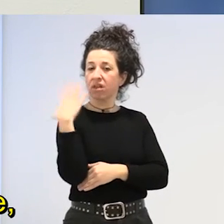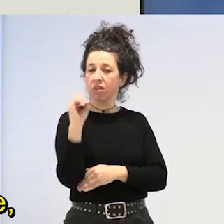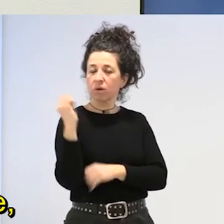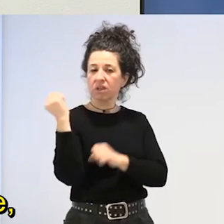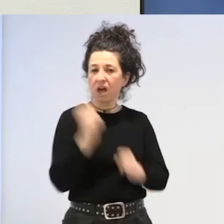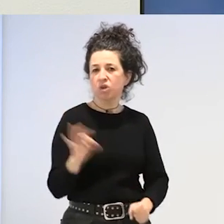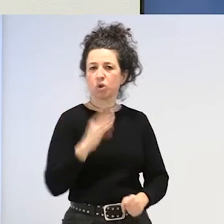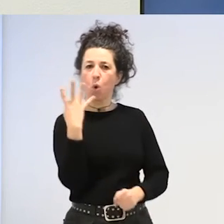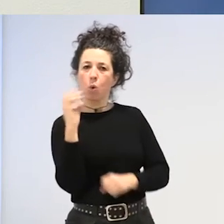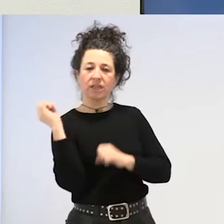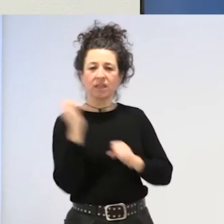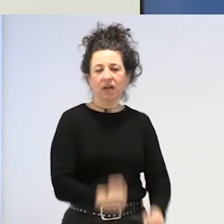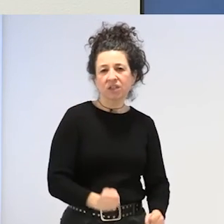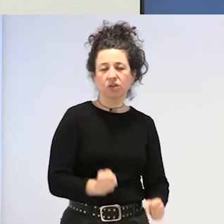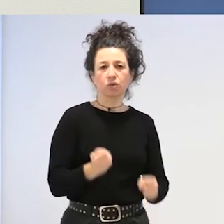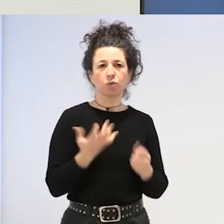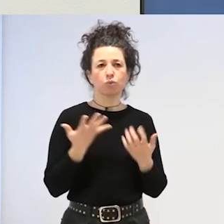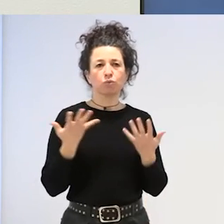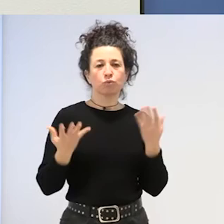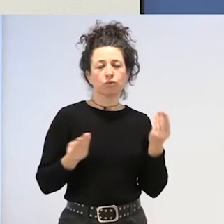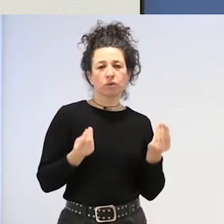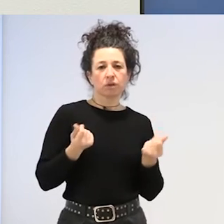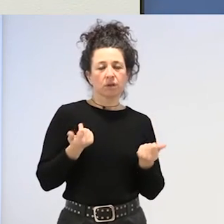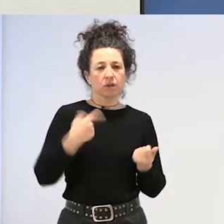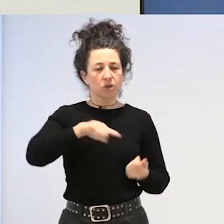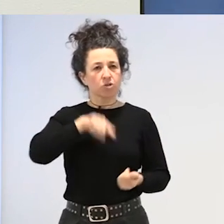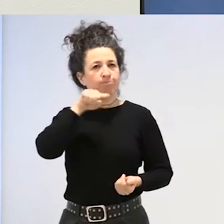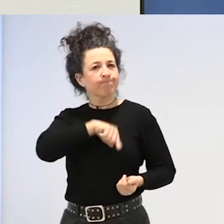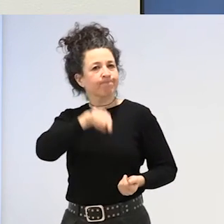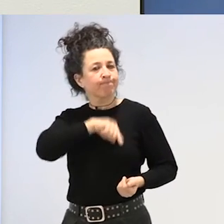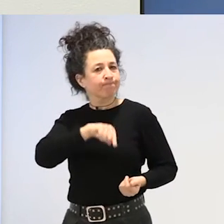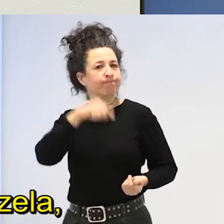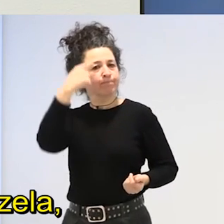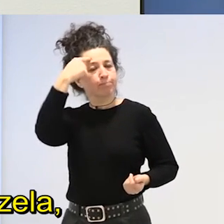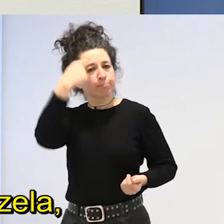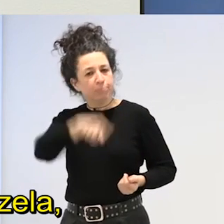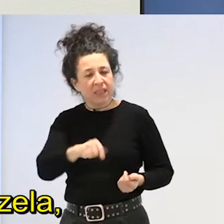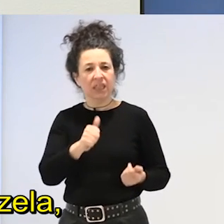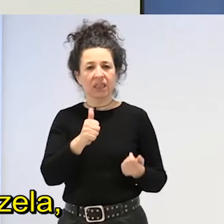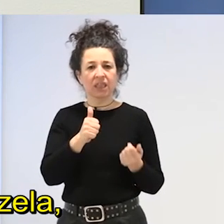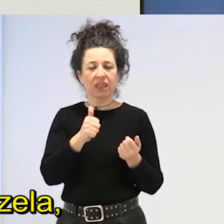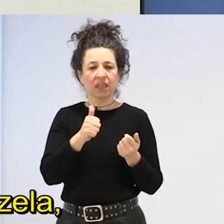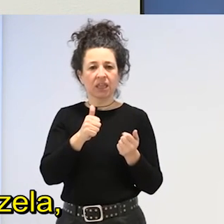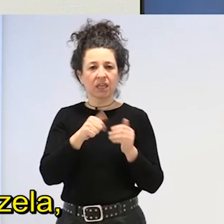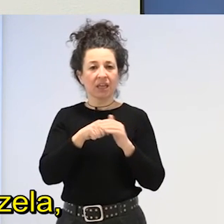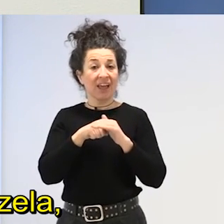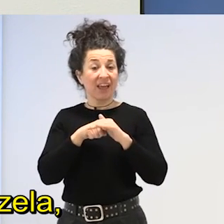berrogei urte, nolapet kostientea ginela, ba, garapen